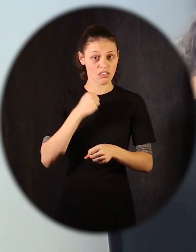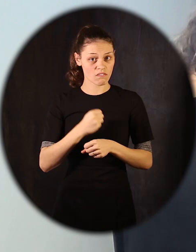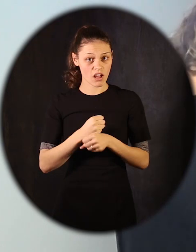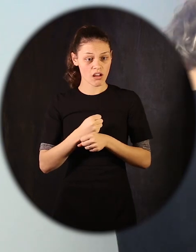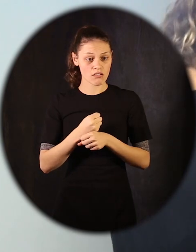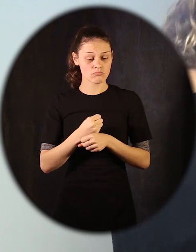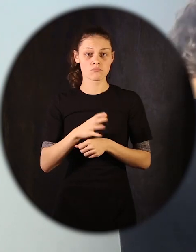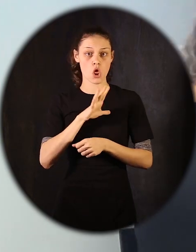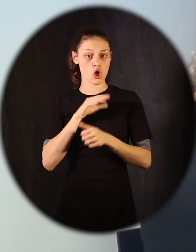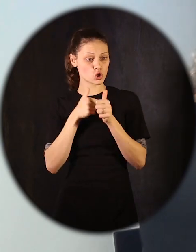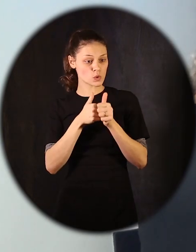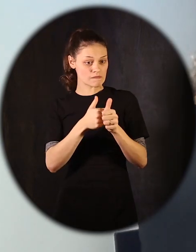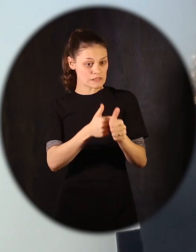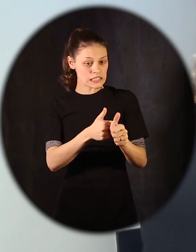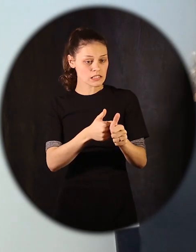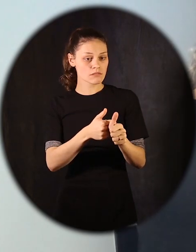et qu'il y a un suivi,